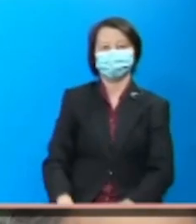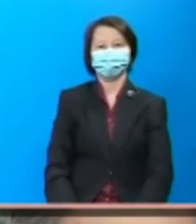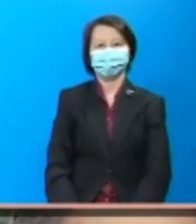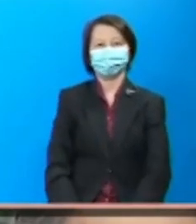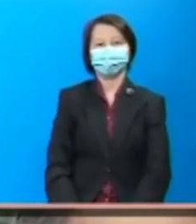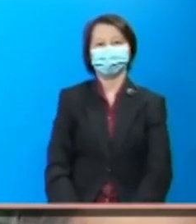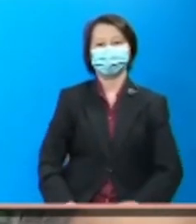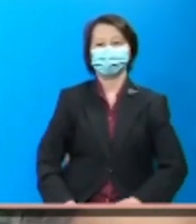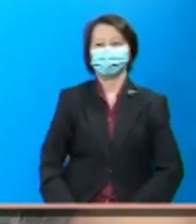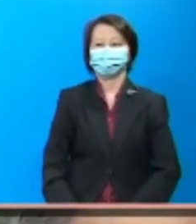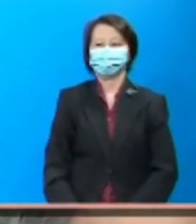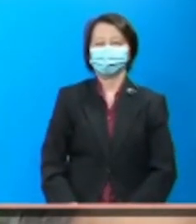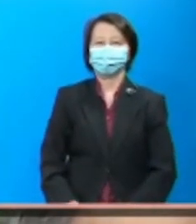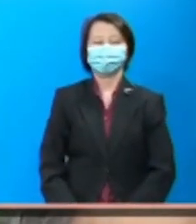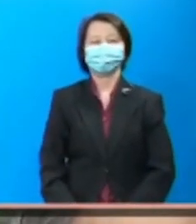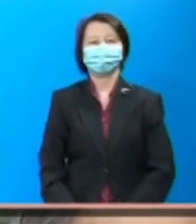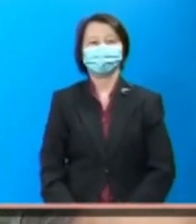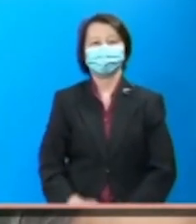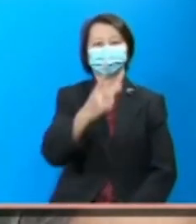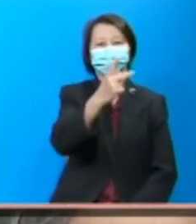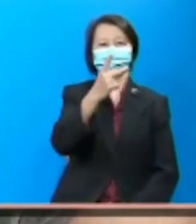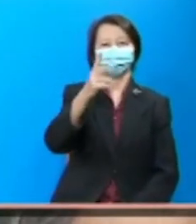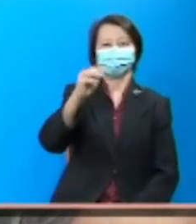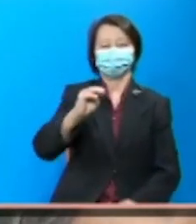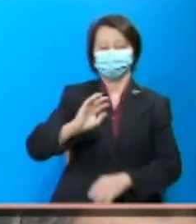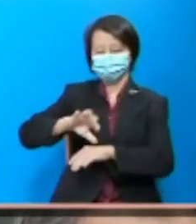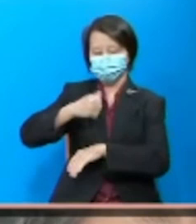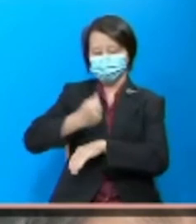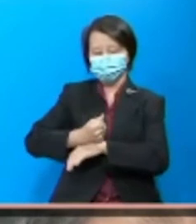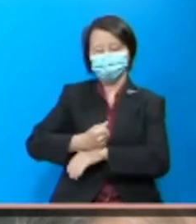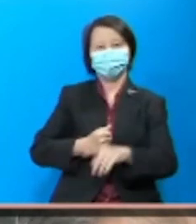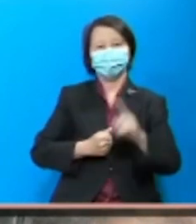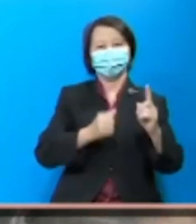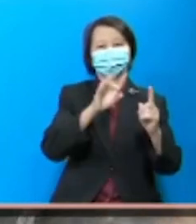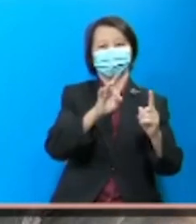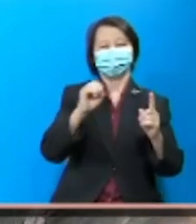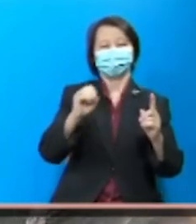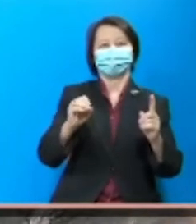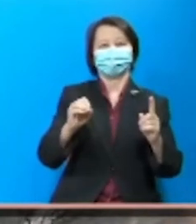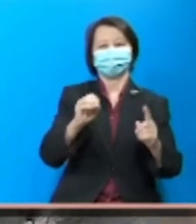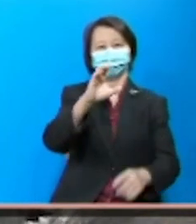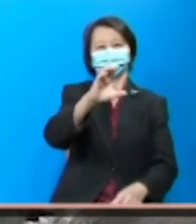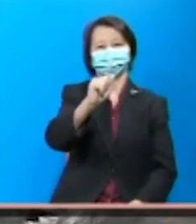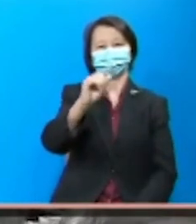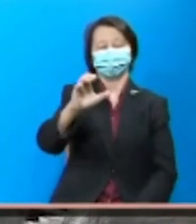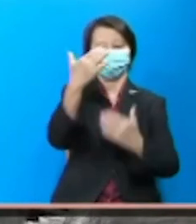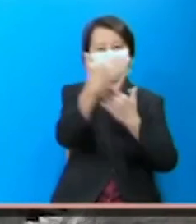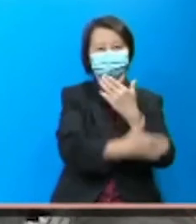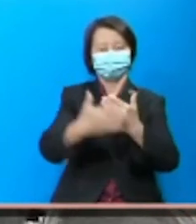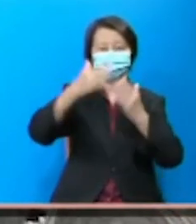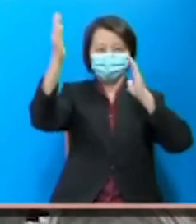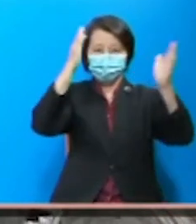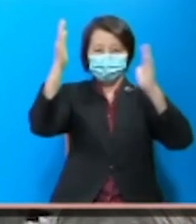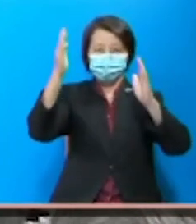Hai He'em telah merubuhkan sebanyak 180 buah Sisi disuruh negara